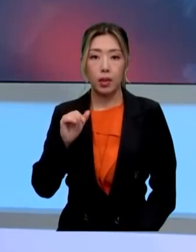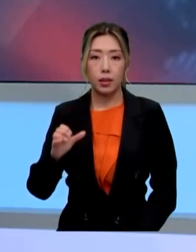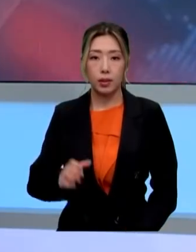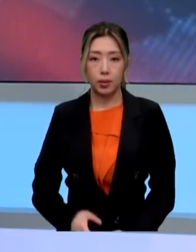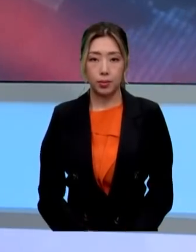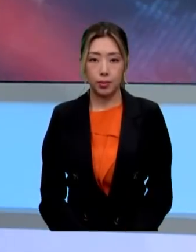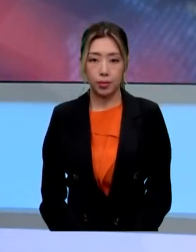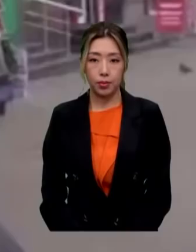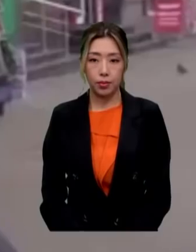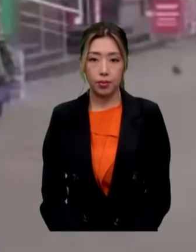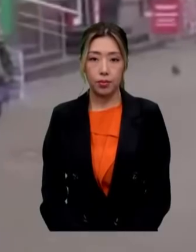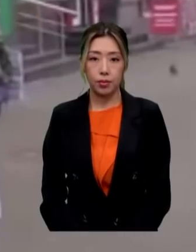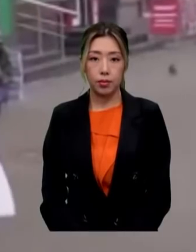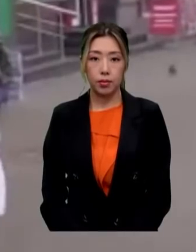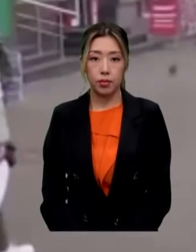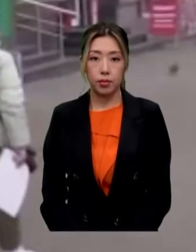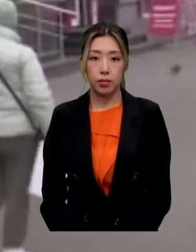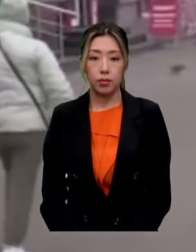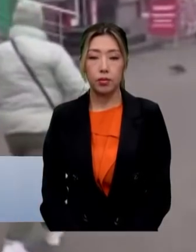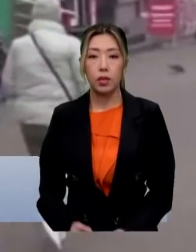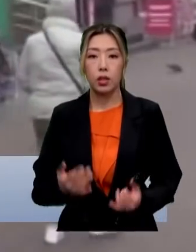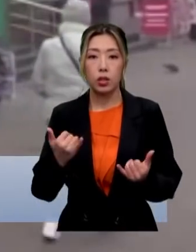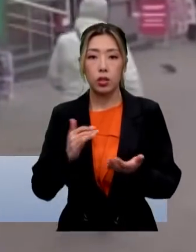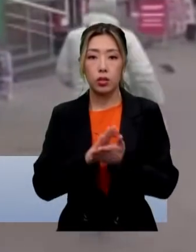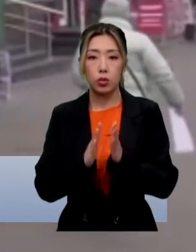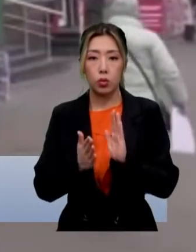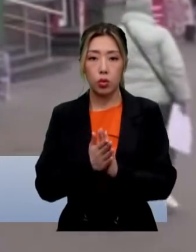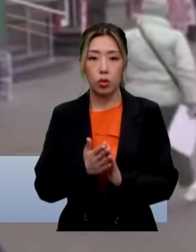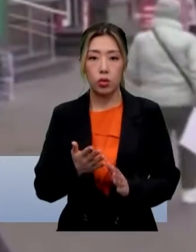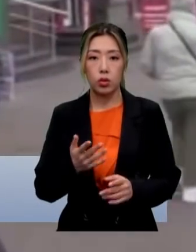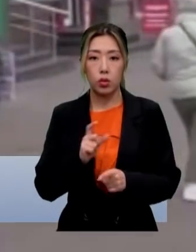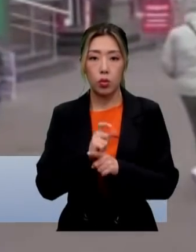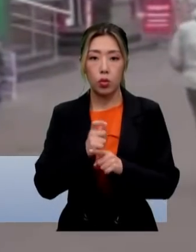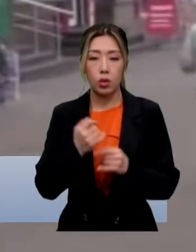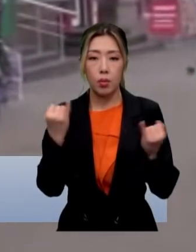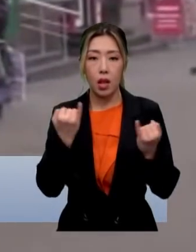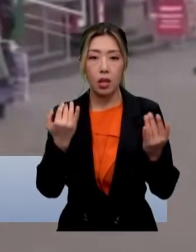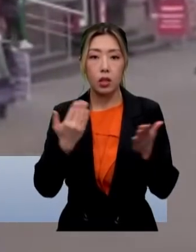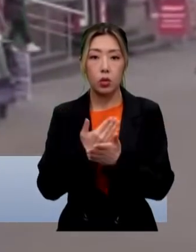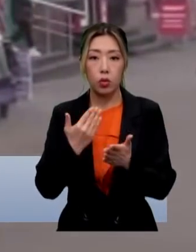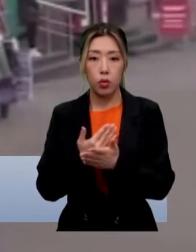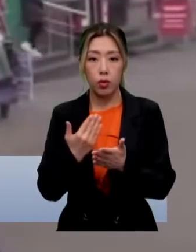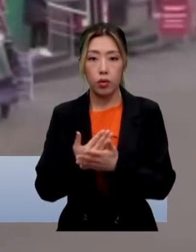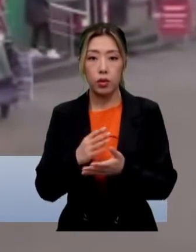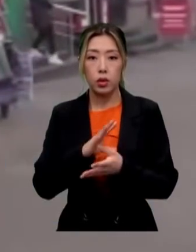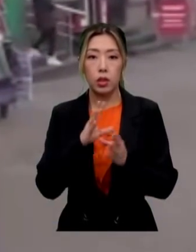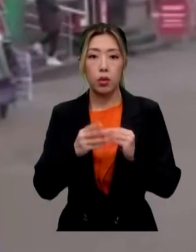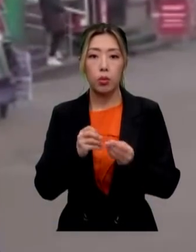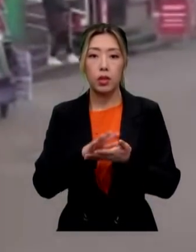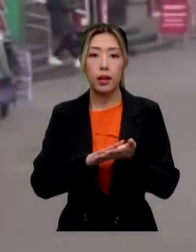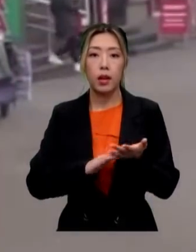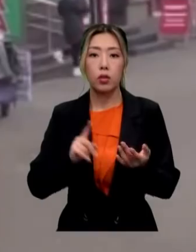поговорим. Столько сейчас гнетущая обстановка, что я не знаю, насколько это